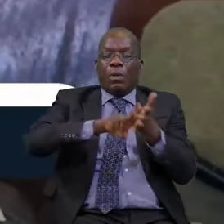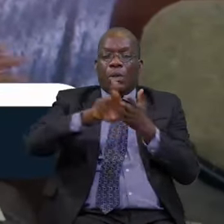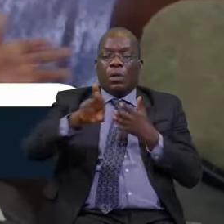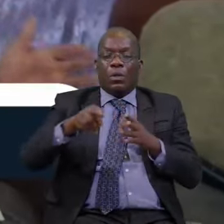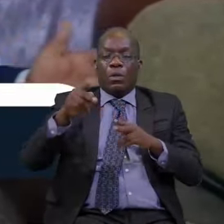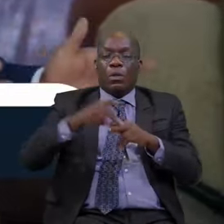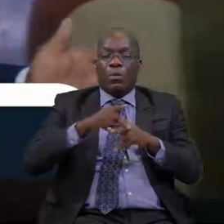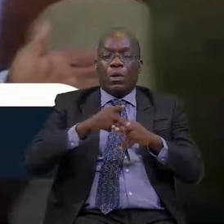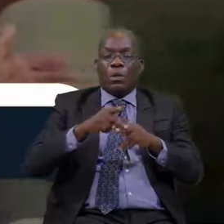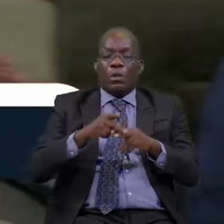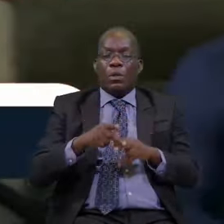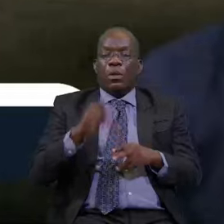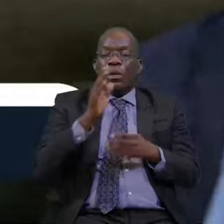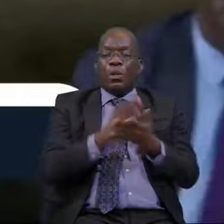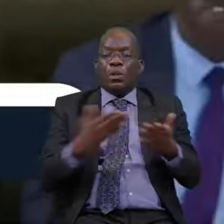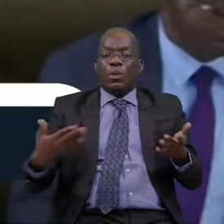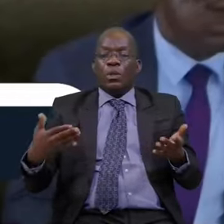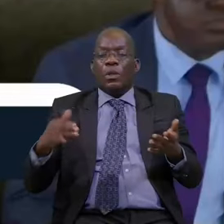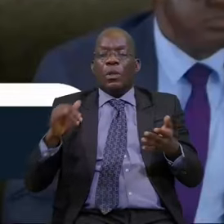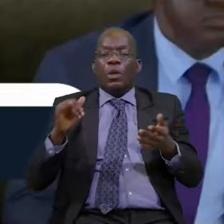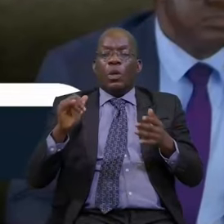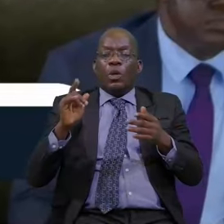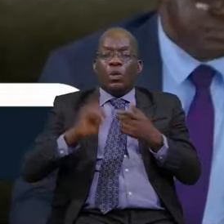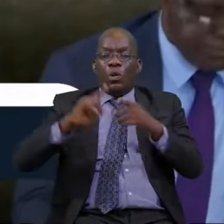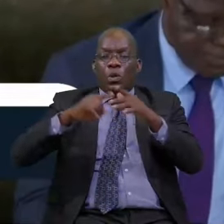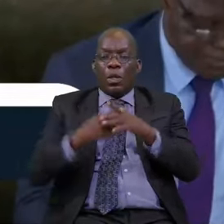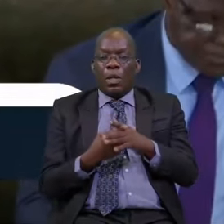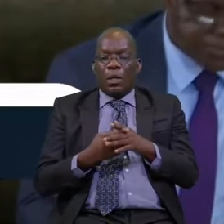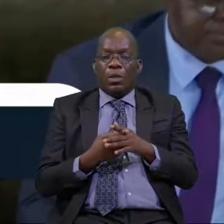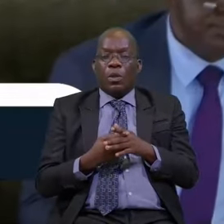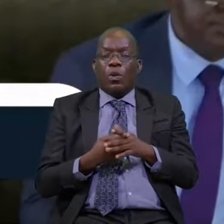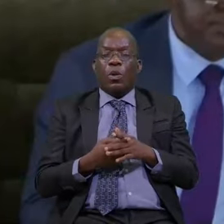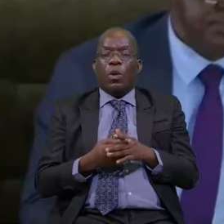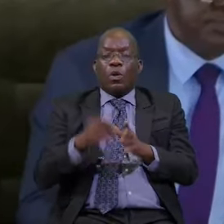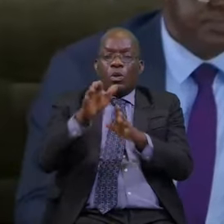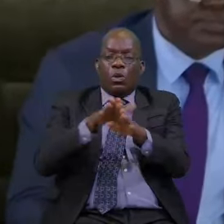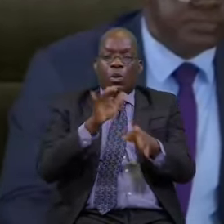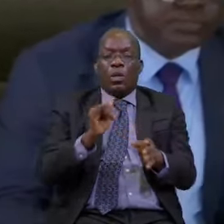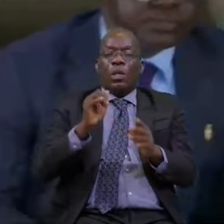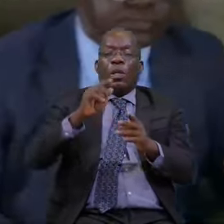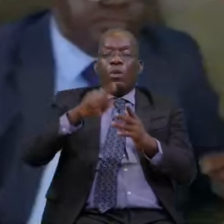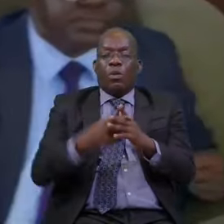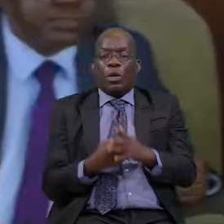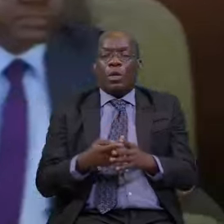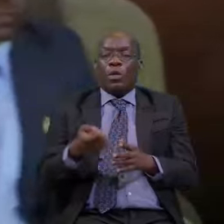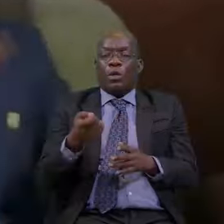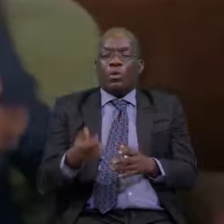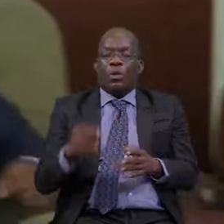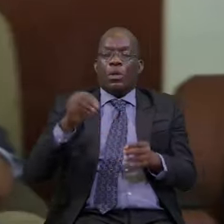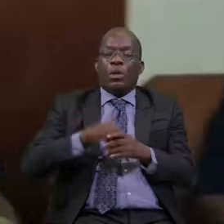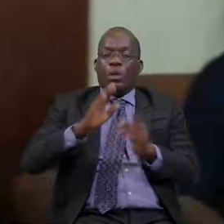une pratique de justice. Ce que vous commencez, vous entreprenez. Vous commencez lentement, vous commencez petit à